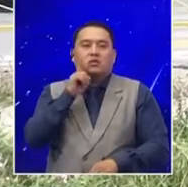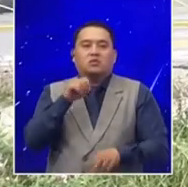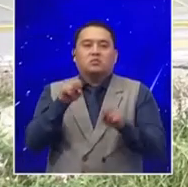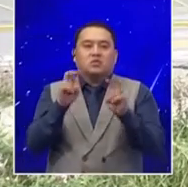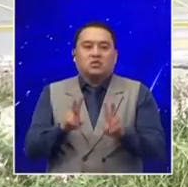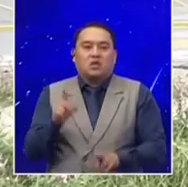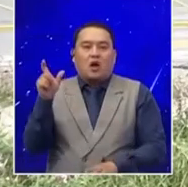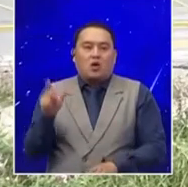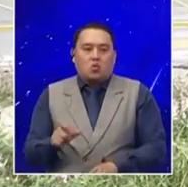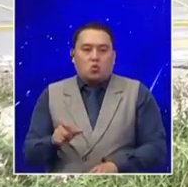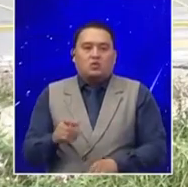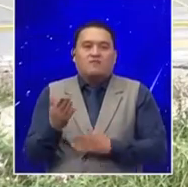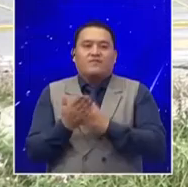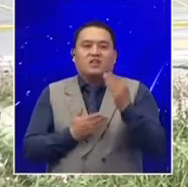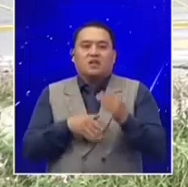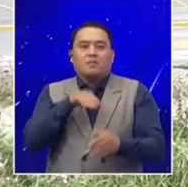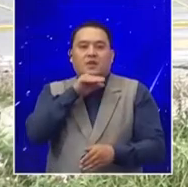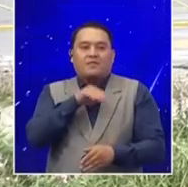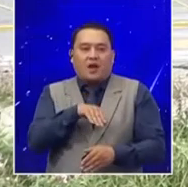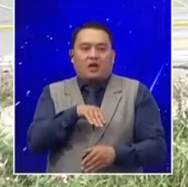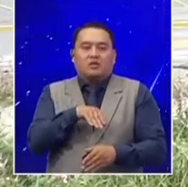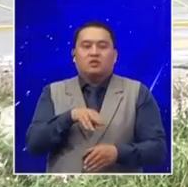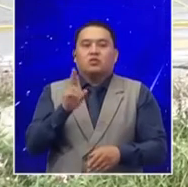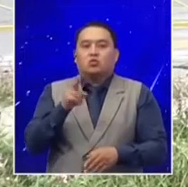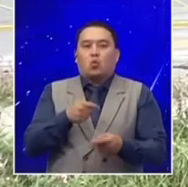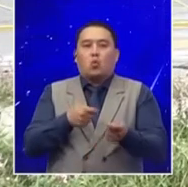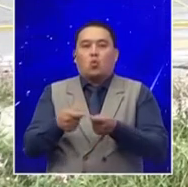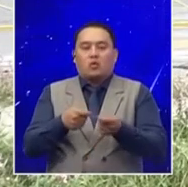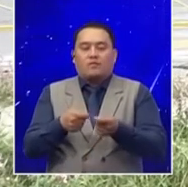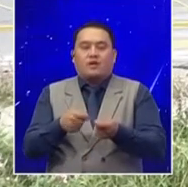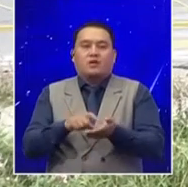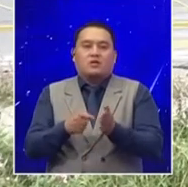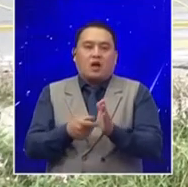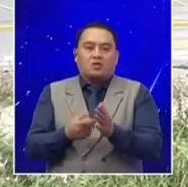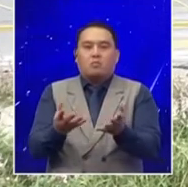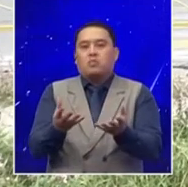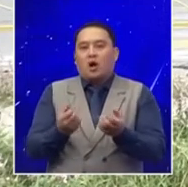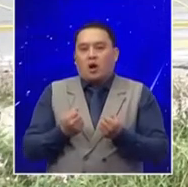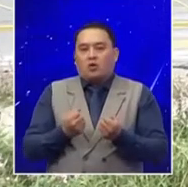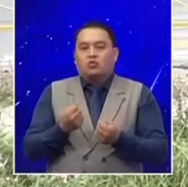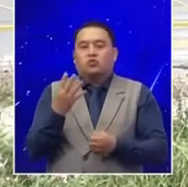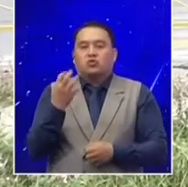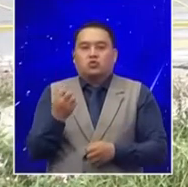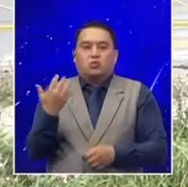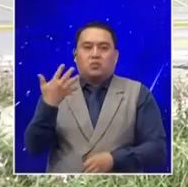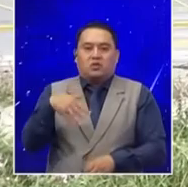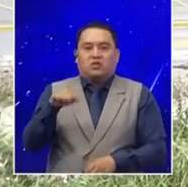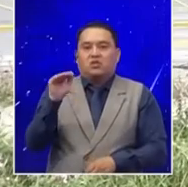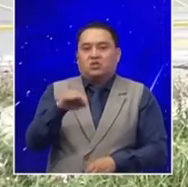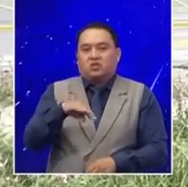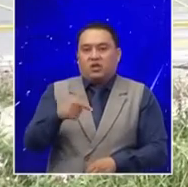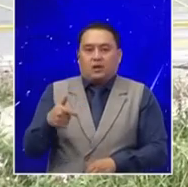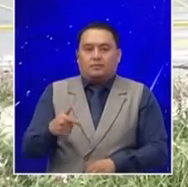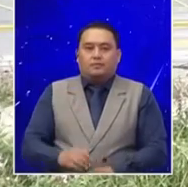специалистов. Педагоги же с высокой квалификацией, а также те, кто ведет классное руководство, получают до 450 тысяч